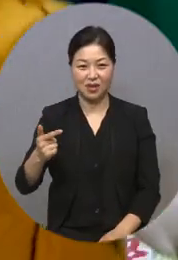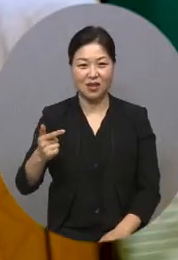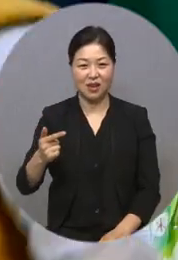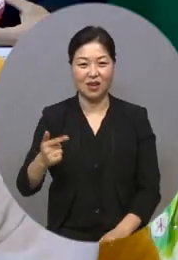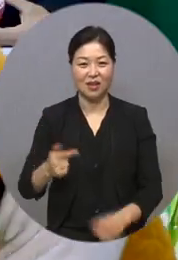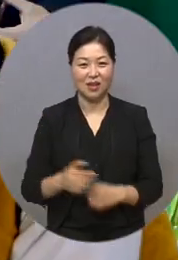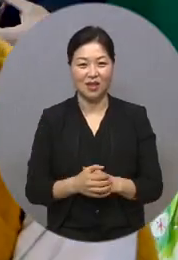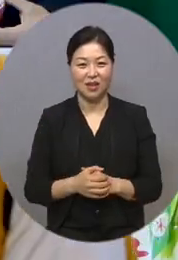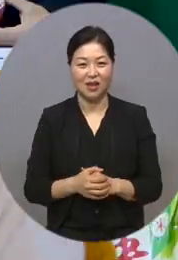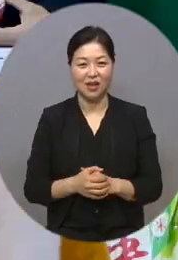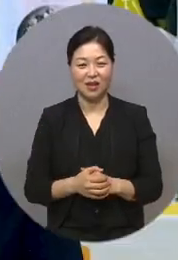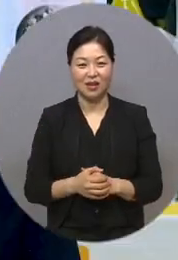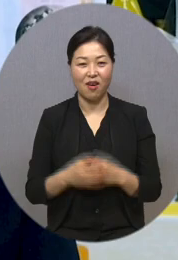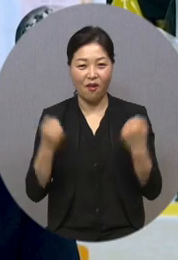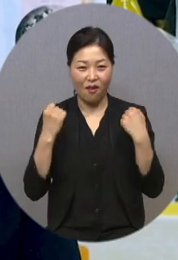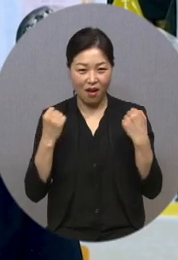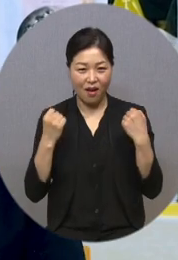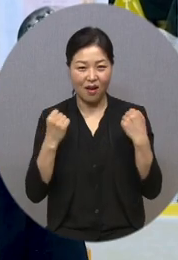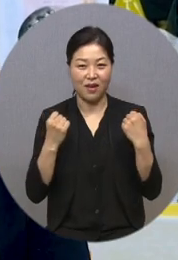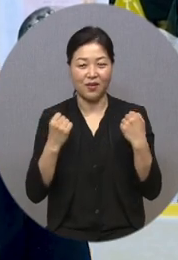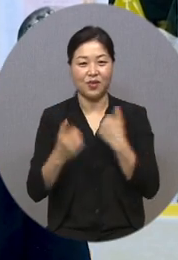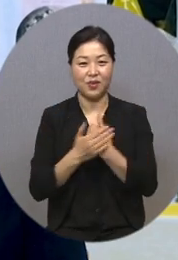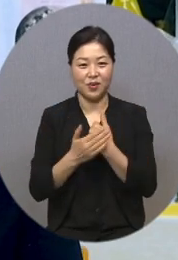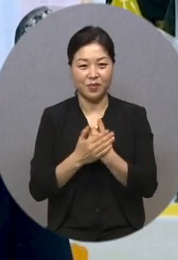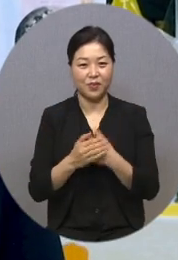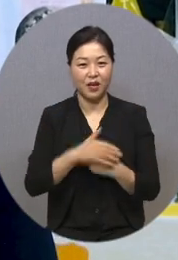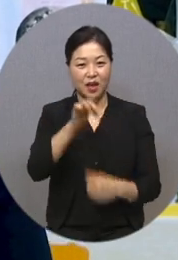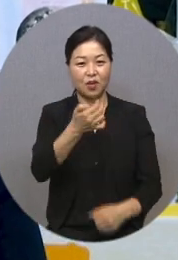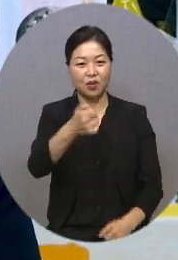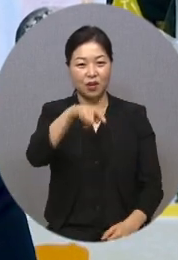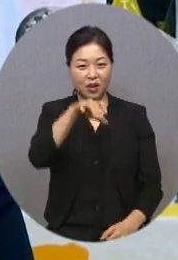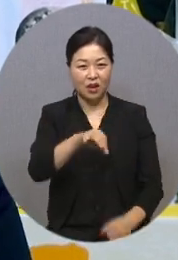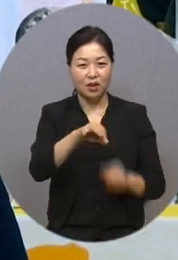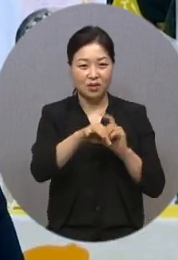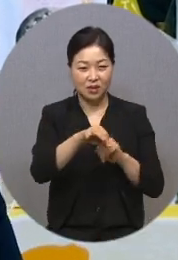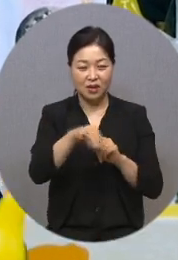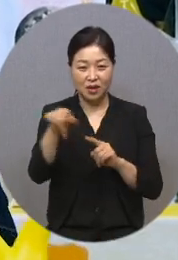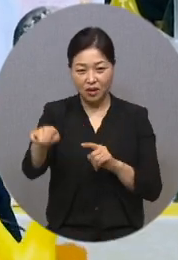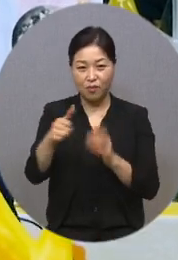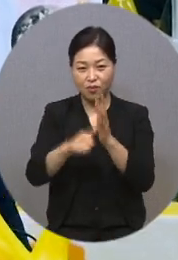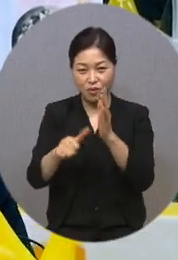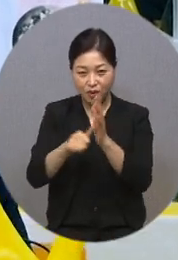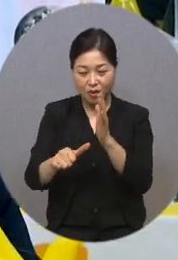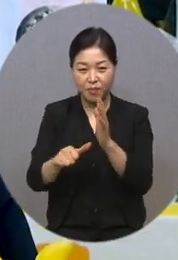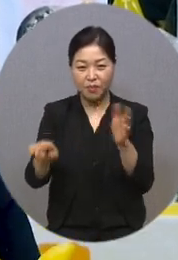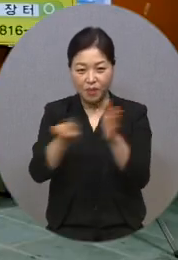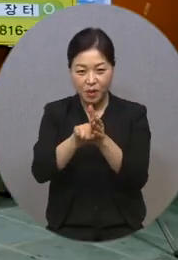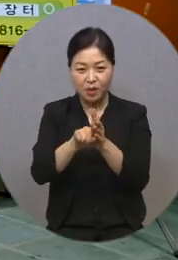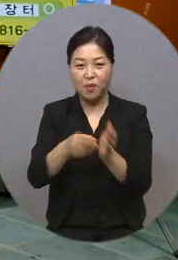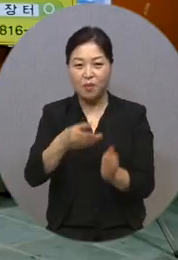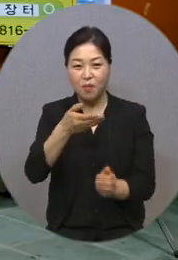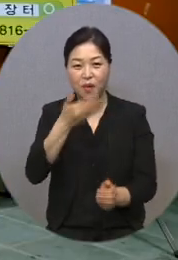절산 안 되나요? 그래요? 구운 굴새 옆제품 믿고 드셔보세요.